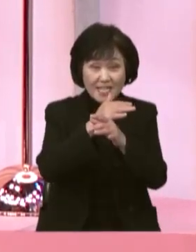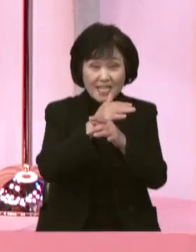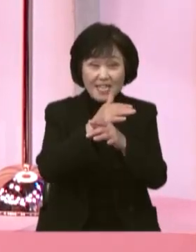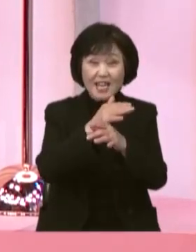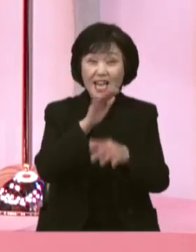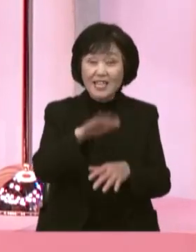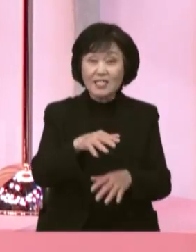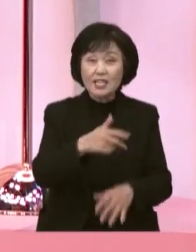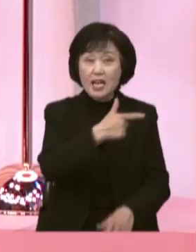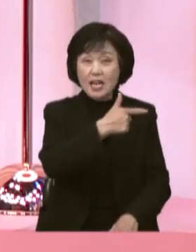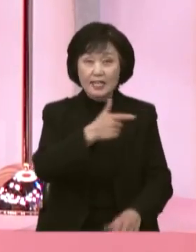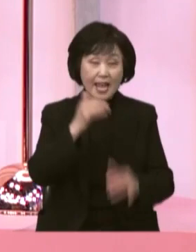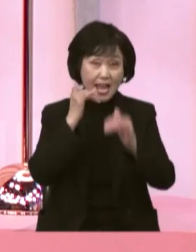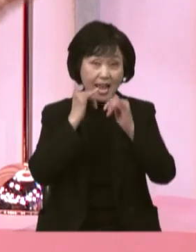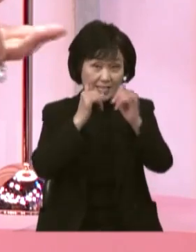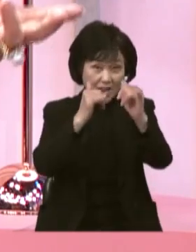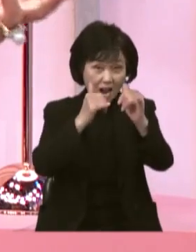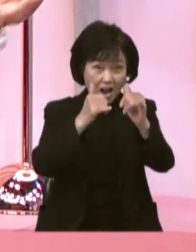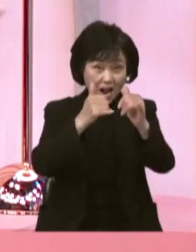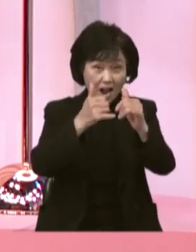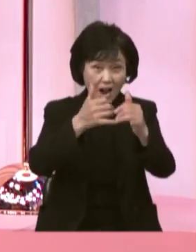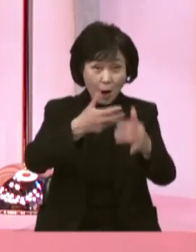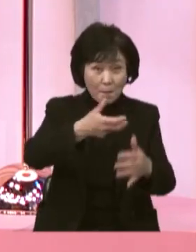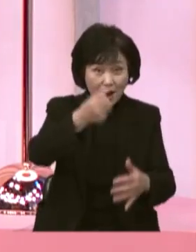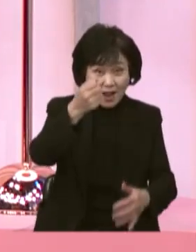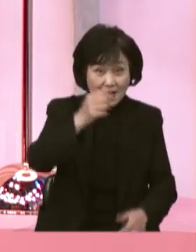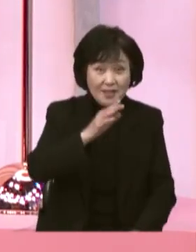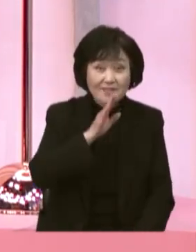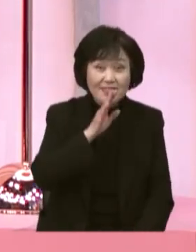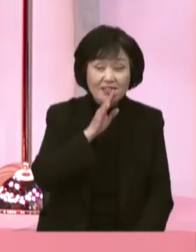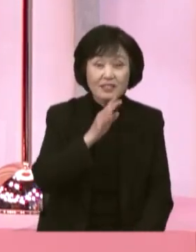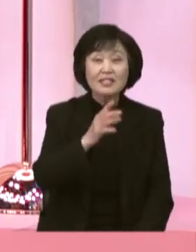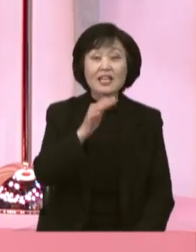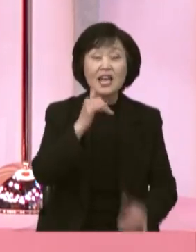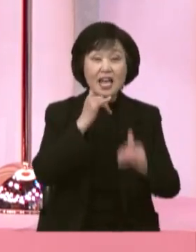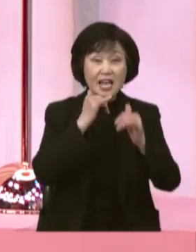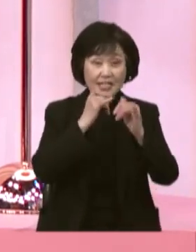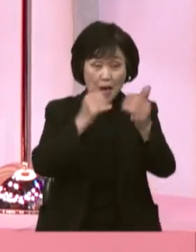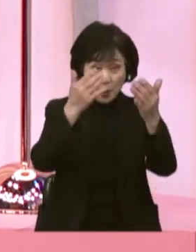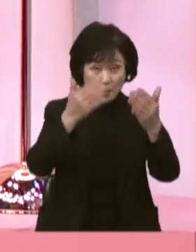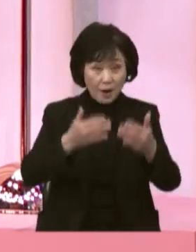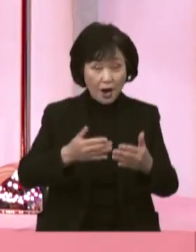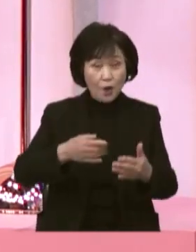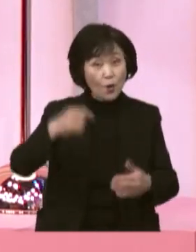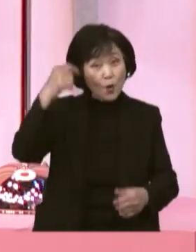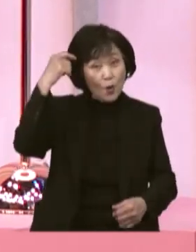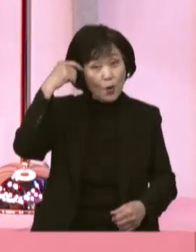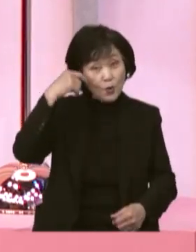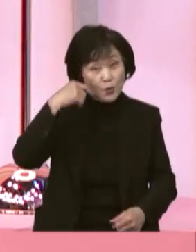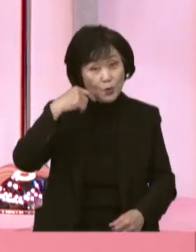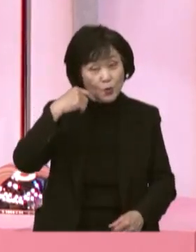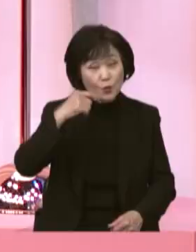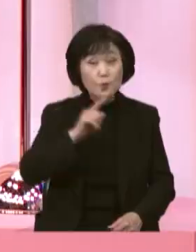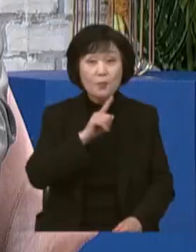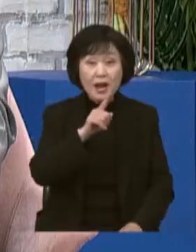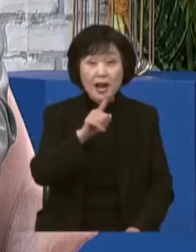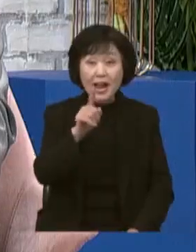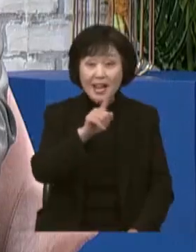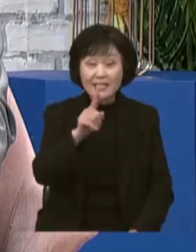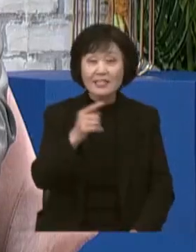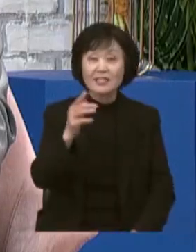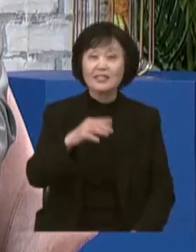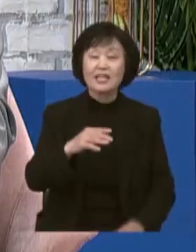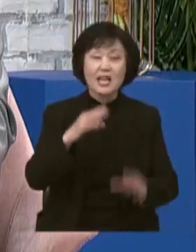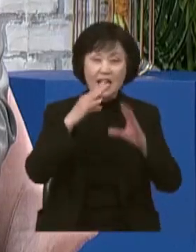뭐 딱 그 또 들러리야 이영자 뭐 이런 애들인데 뭐 내가 거기 뭐 그 주모 그거 해가지고 뭐 너 알잖아 주모